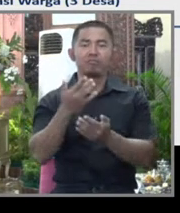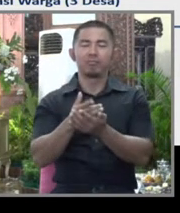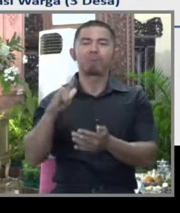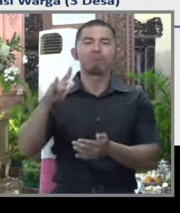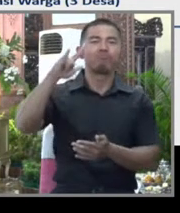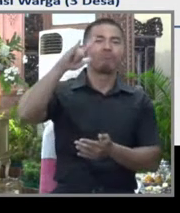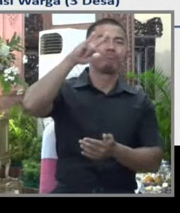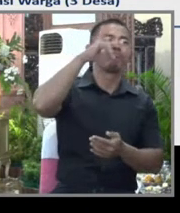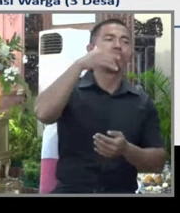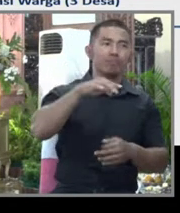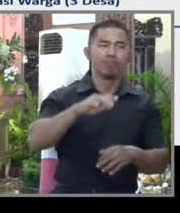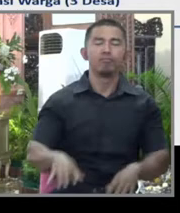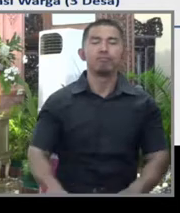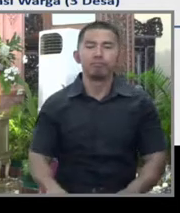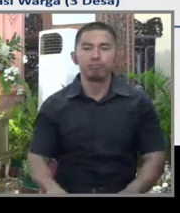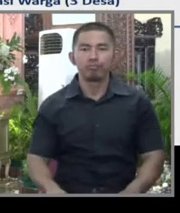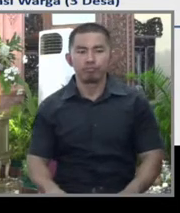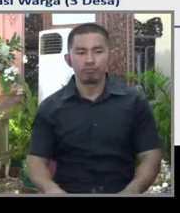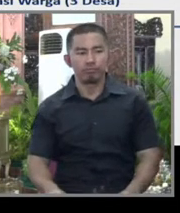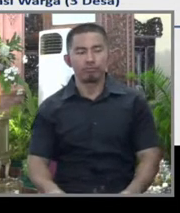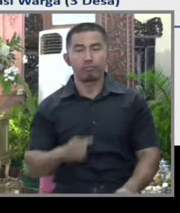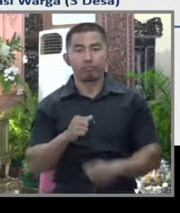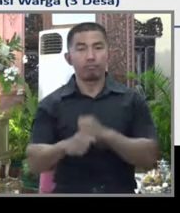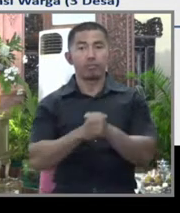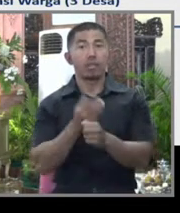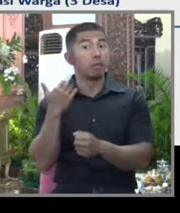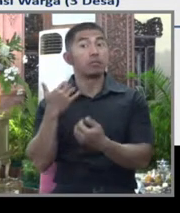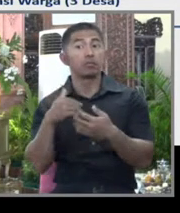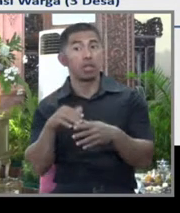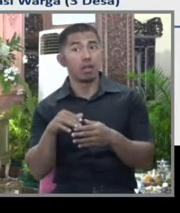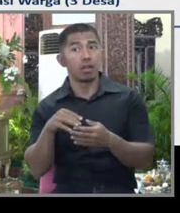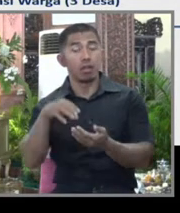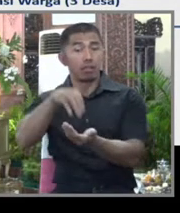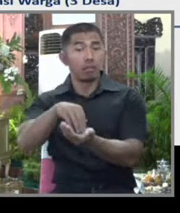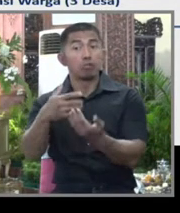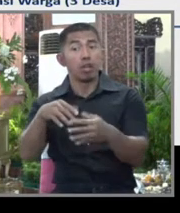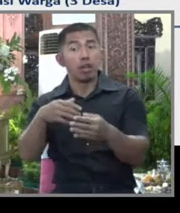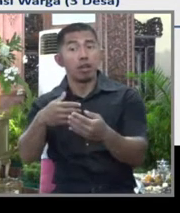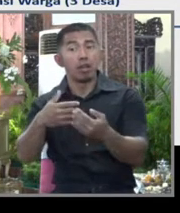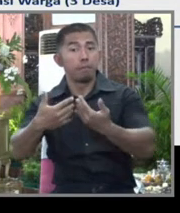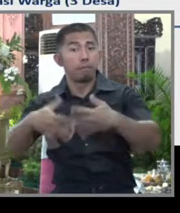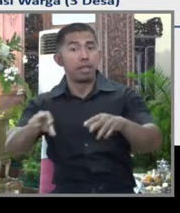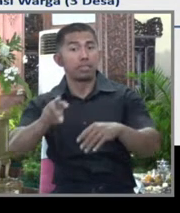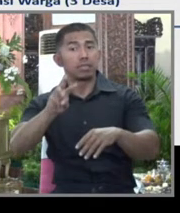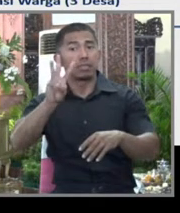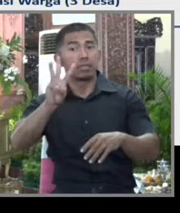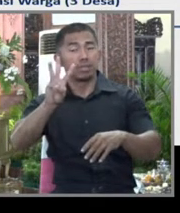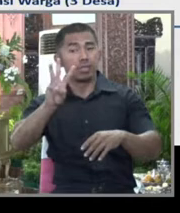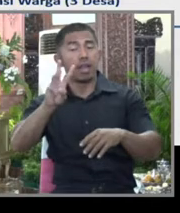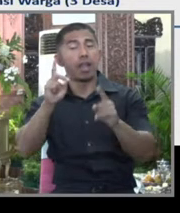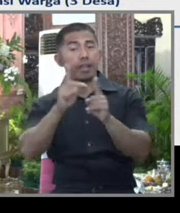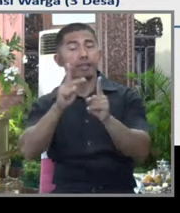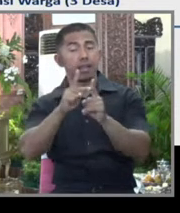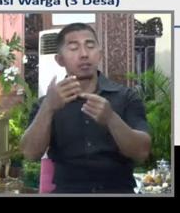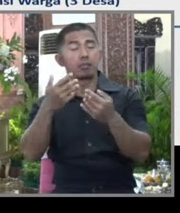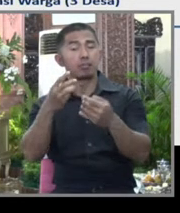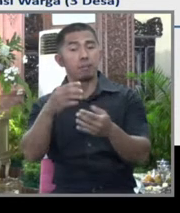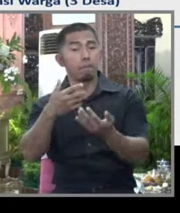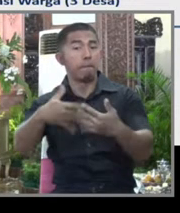Bapak. Dan tahun kemarin kita membebaskan lahan 3 hektar. Dan terima kasih Bapak, Bapak juga tahun ini